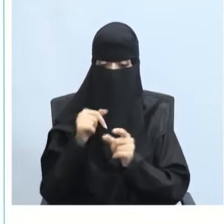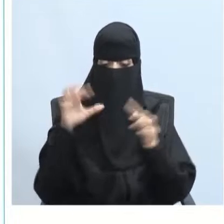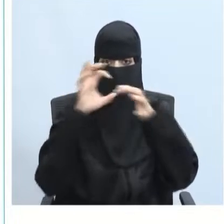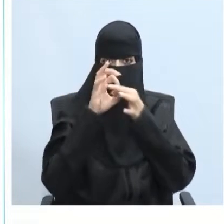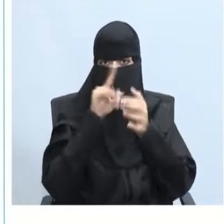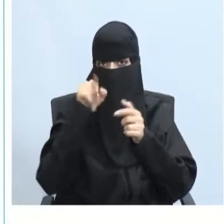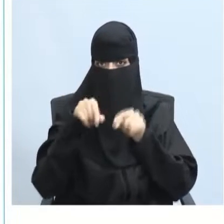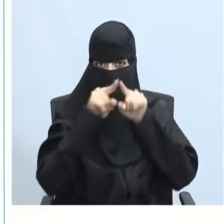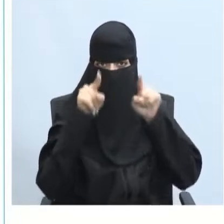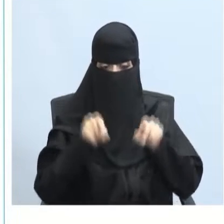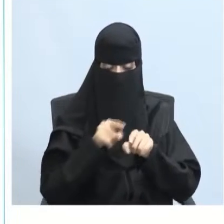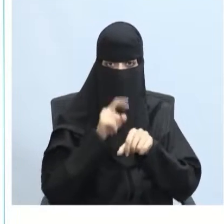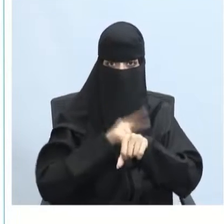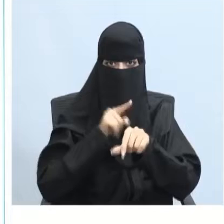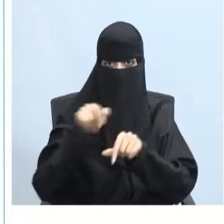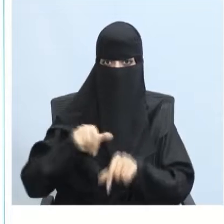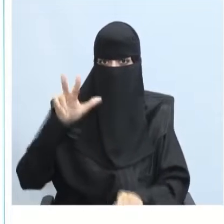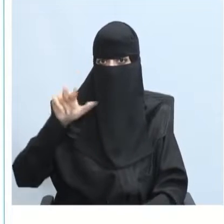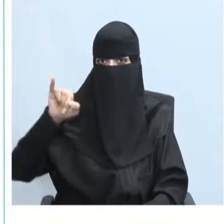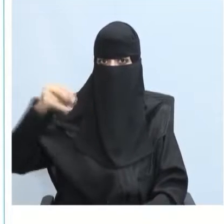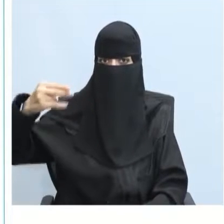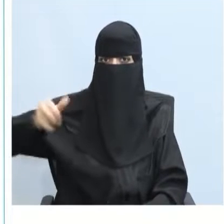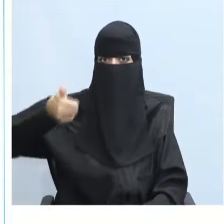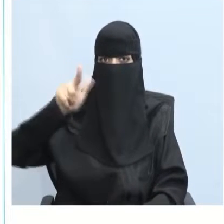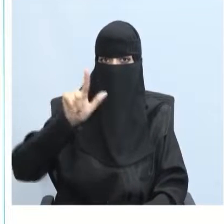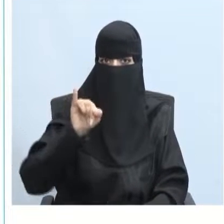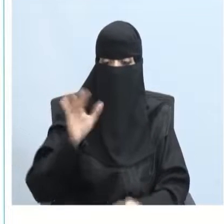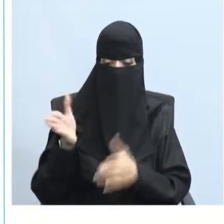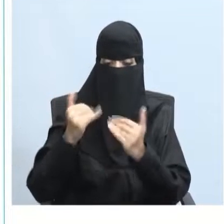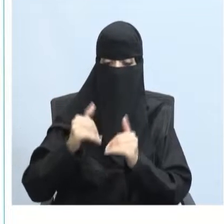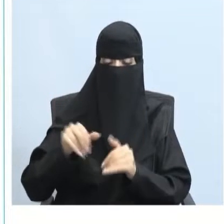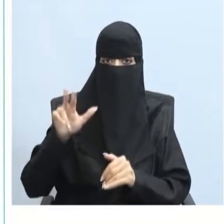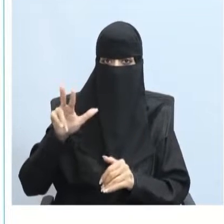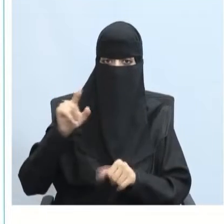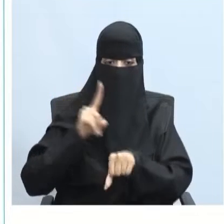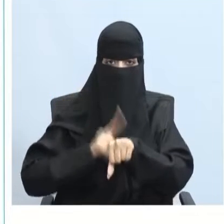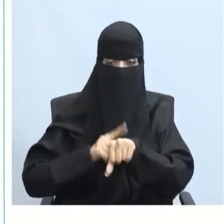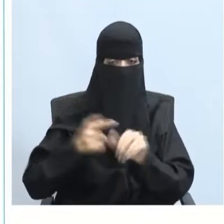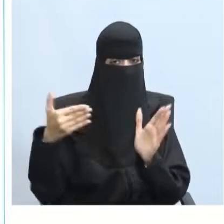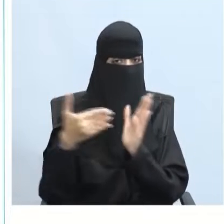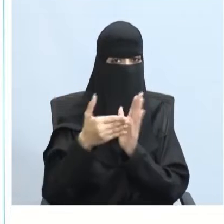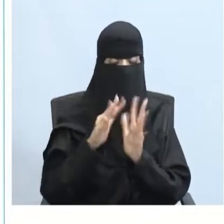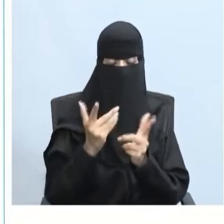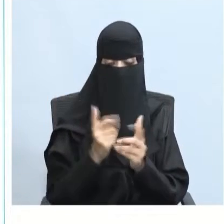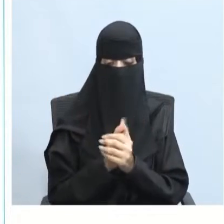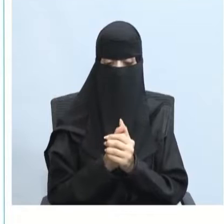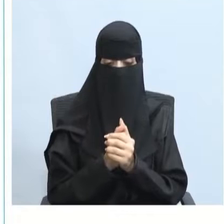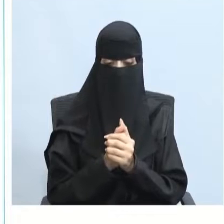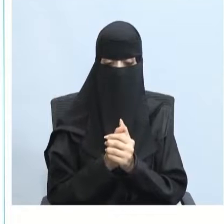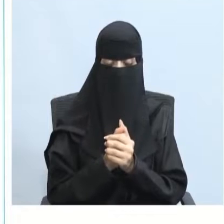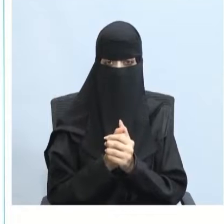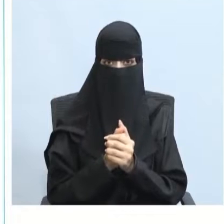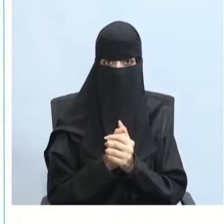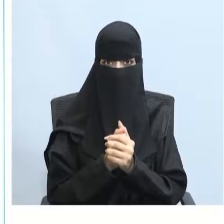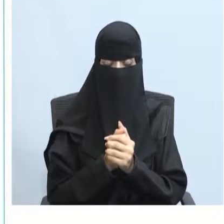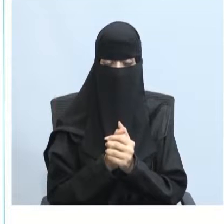بهذا الاطار الزمني وهي المعالم والمواعيد النهائيه مايلز ستون وديد